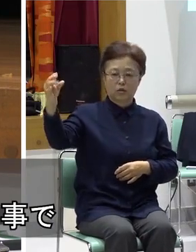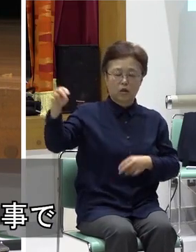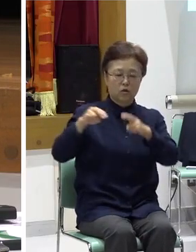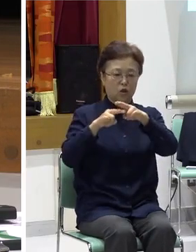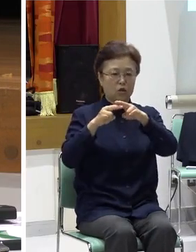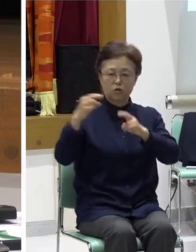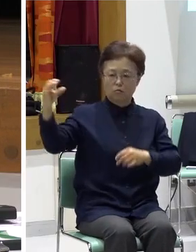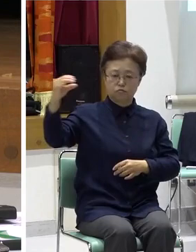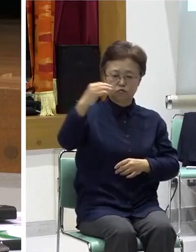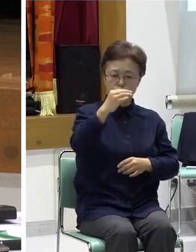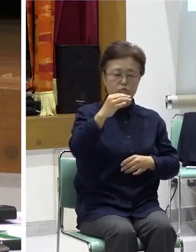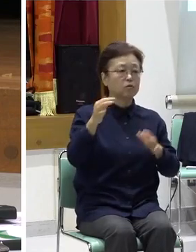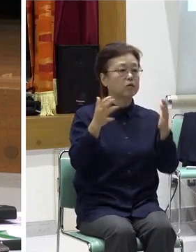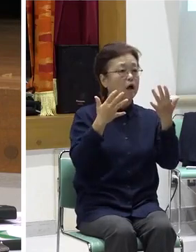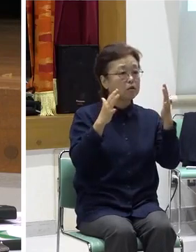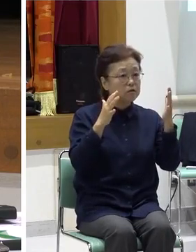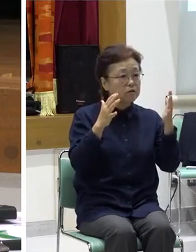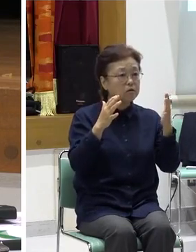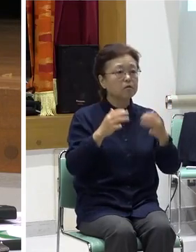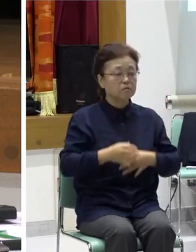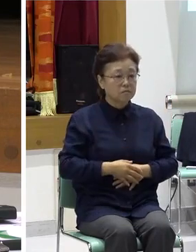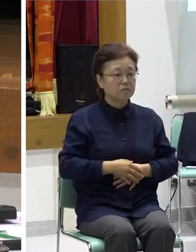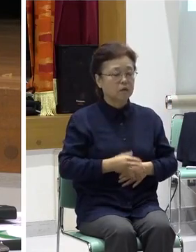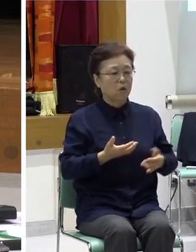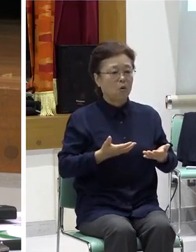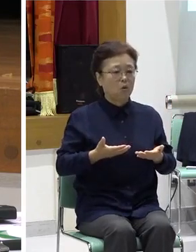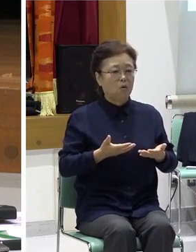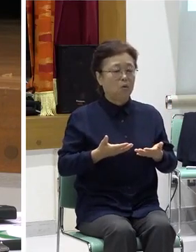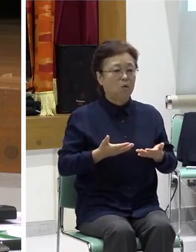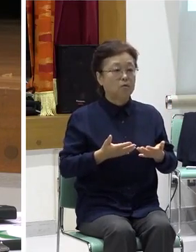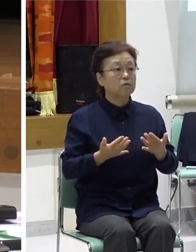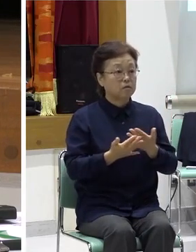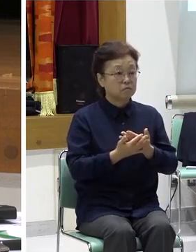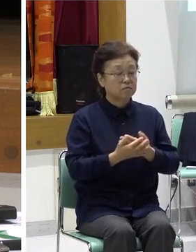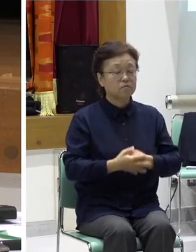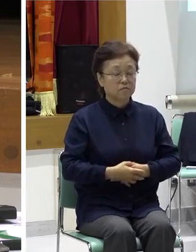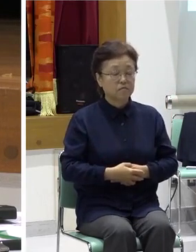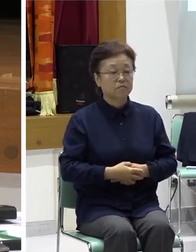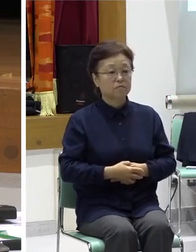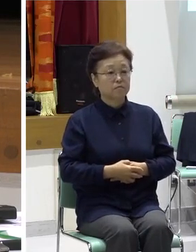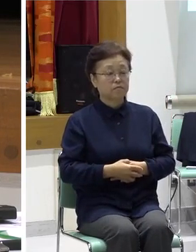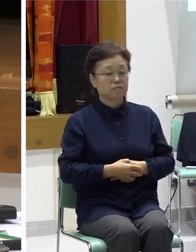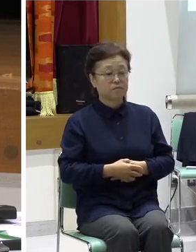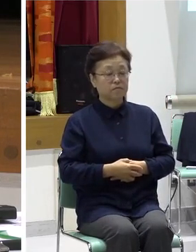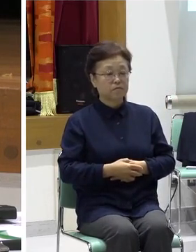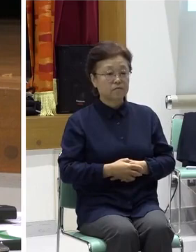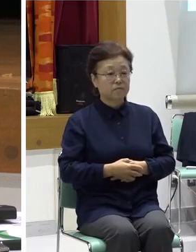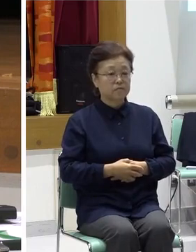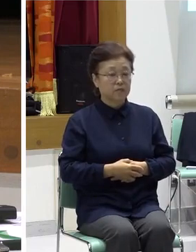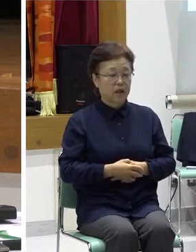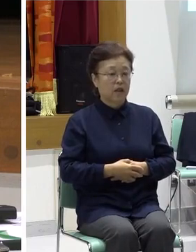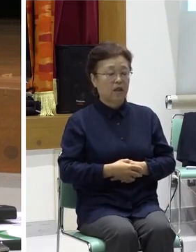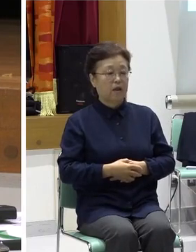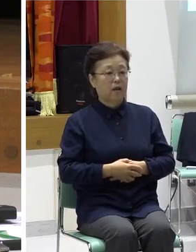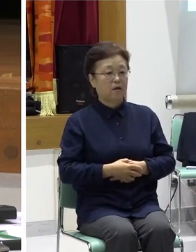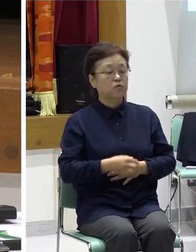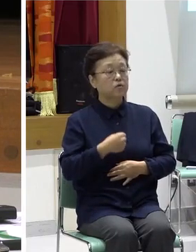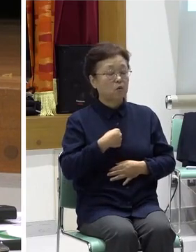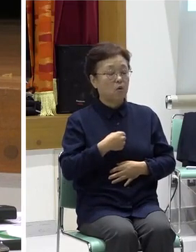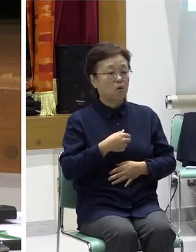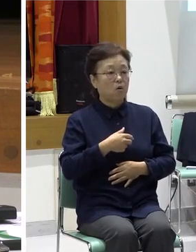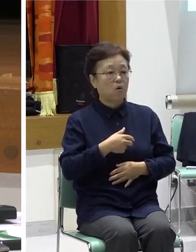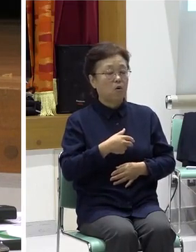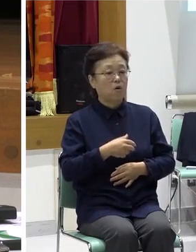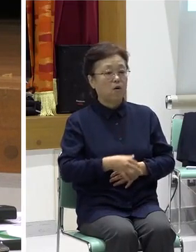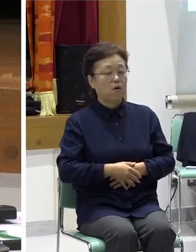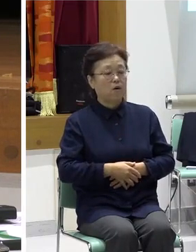くことで、で、こういったところは、うちの事業所でも、ちょっと、まあ、スタッフの方から出会ったりとか、ちょ